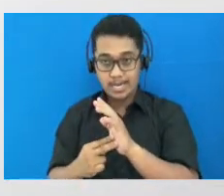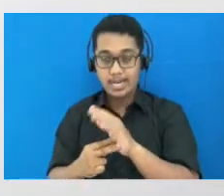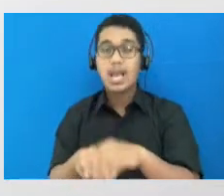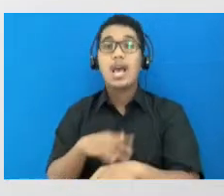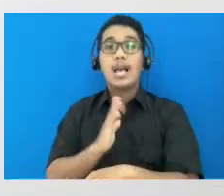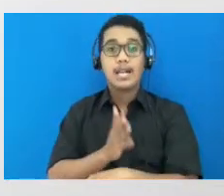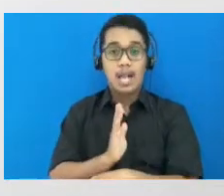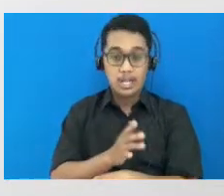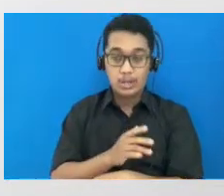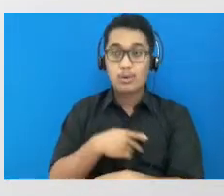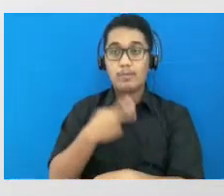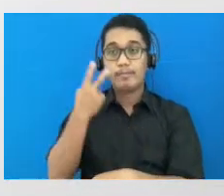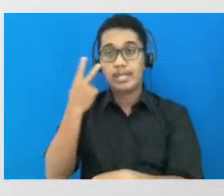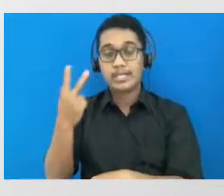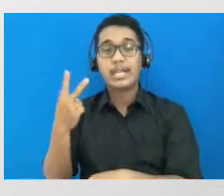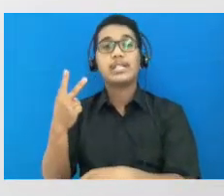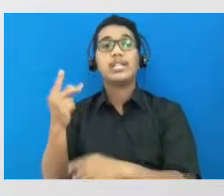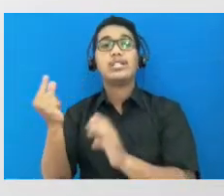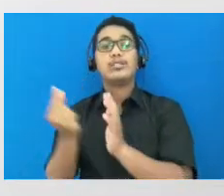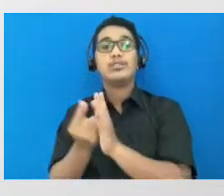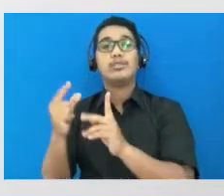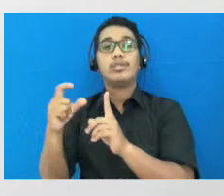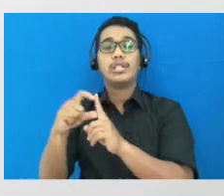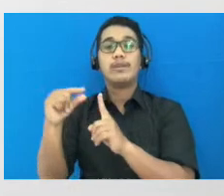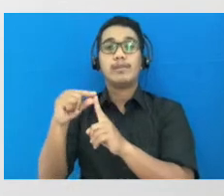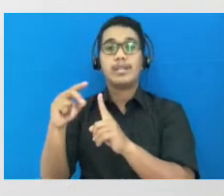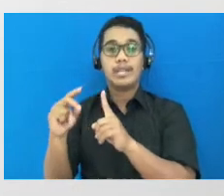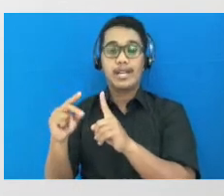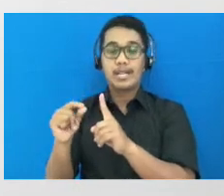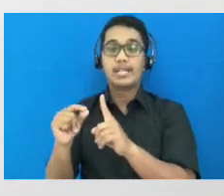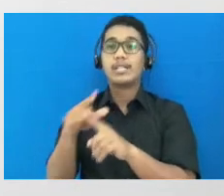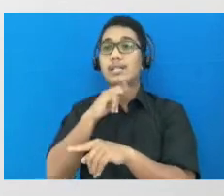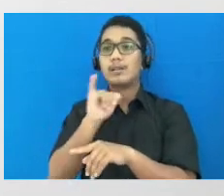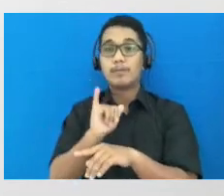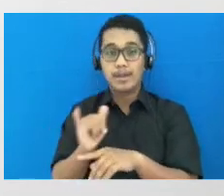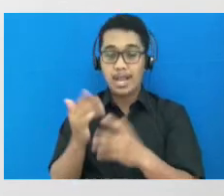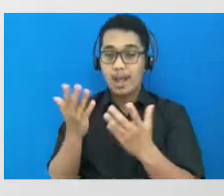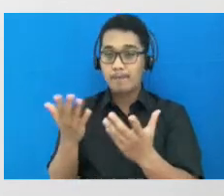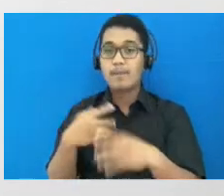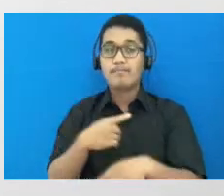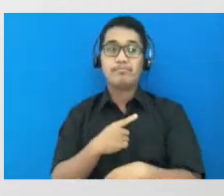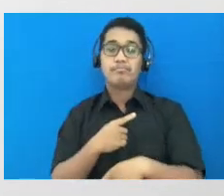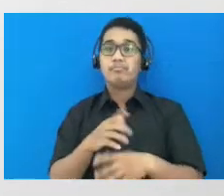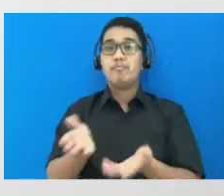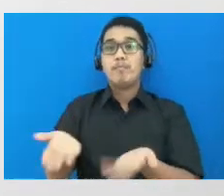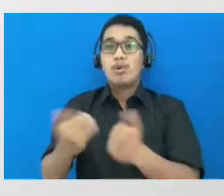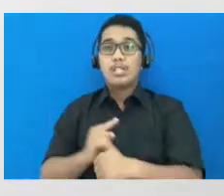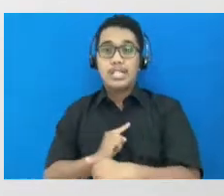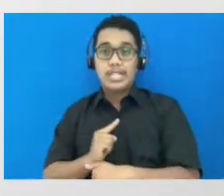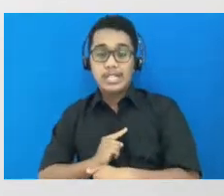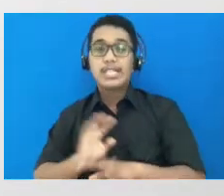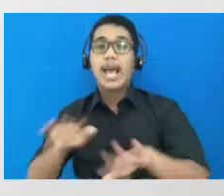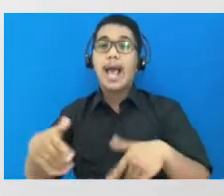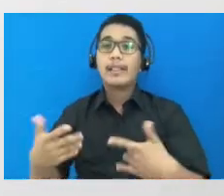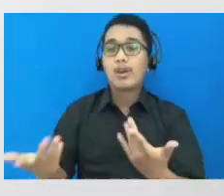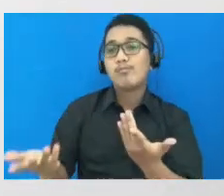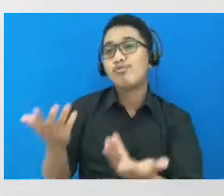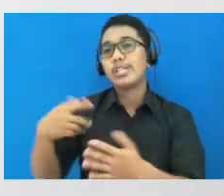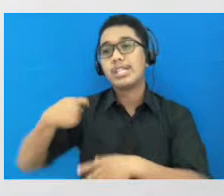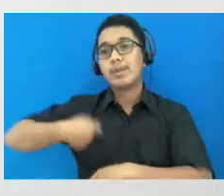mengacu pada GDPR, posisi badan keamanan data pribadi seperti apa? Berdiri sendirikah atau di bawah kementerian? Ini dari